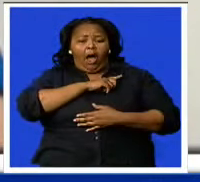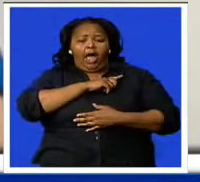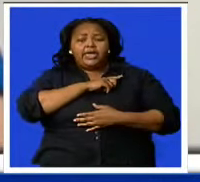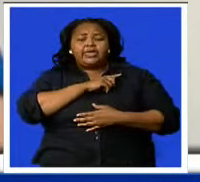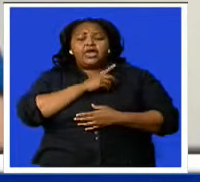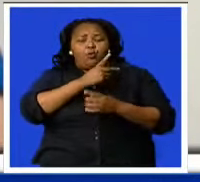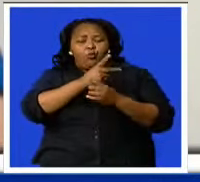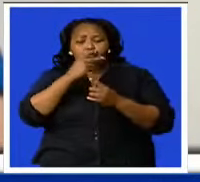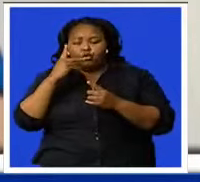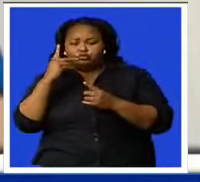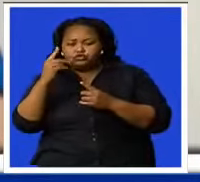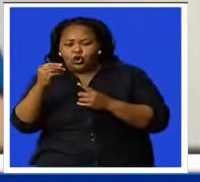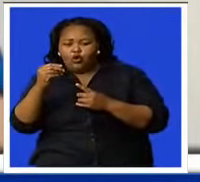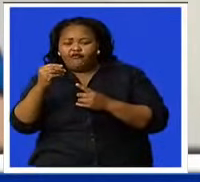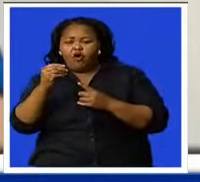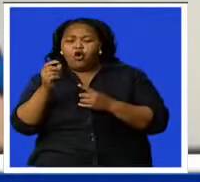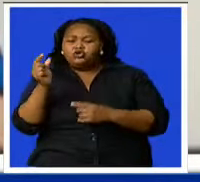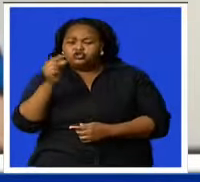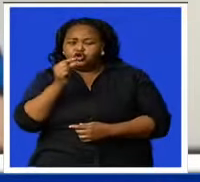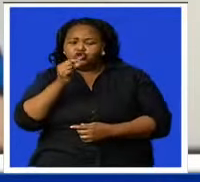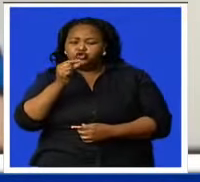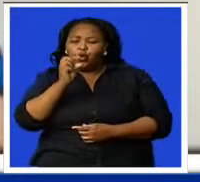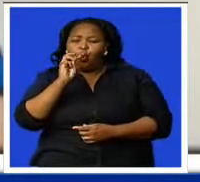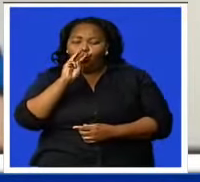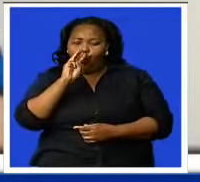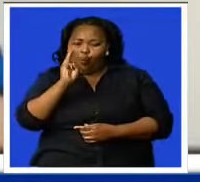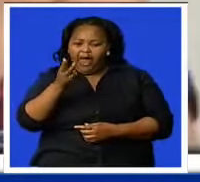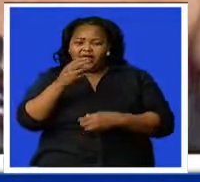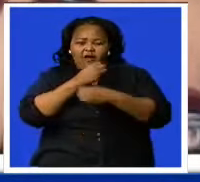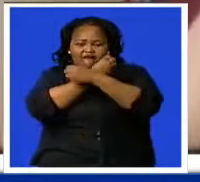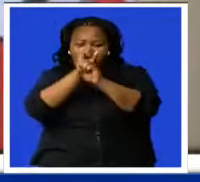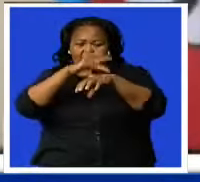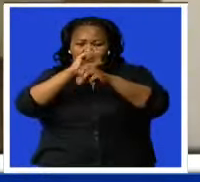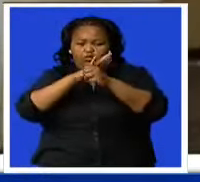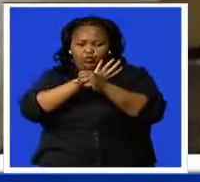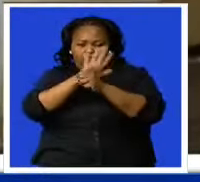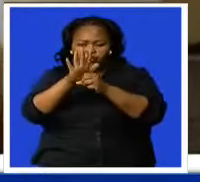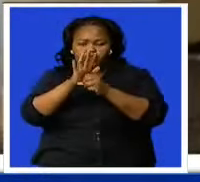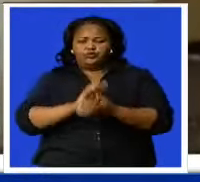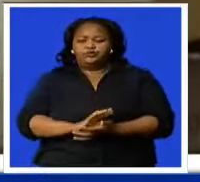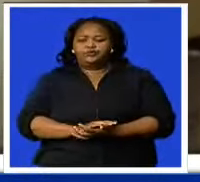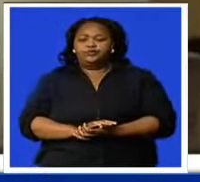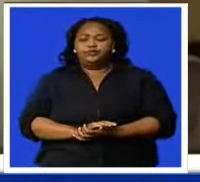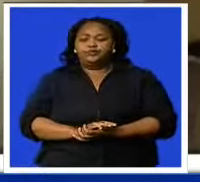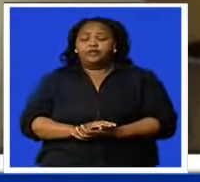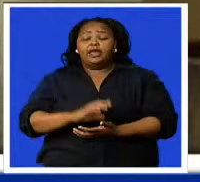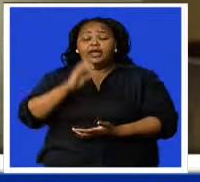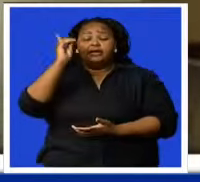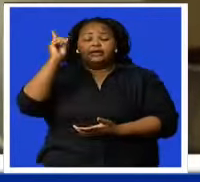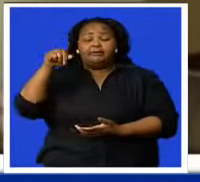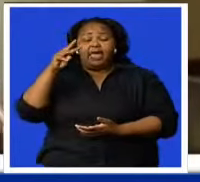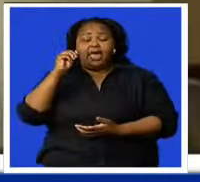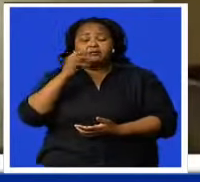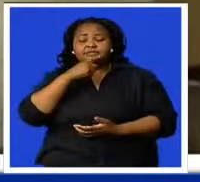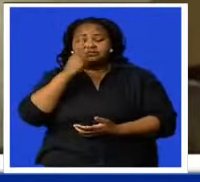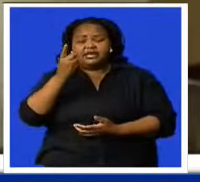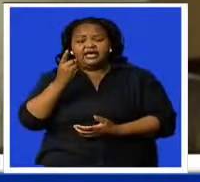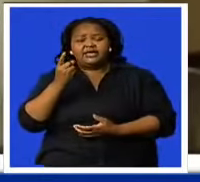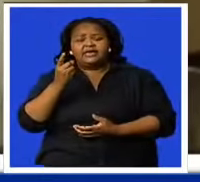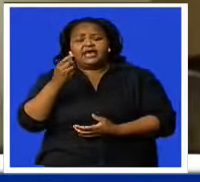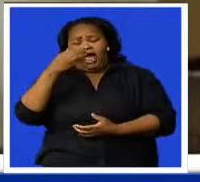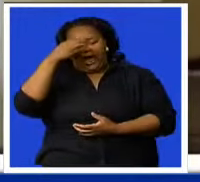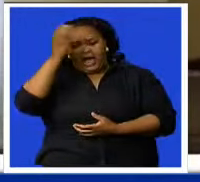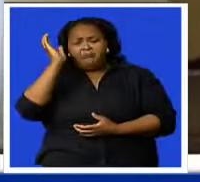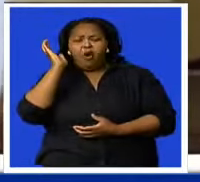ukuthi utholakale likhambi lekuvikela umkhuhlane iCOVID-19. Kanti ke ngakulokunye liphindlandu nangolo lithi uhulumende uyadiva